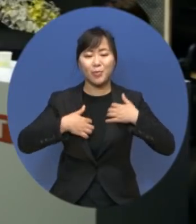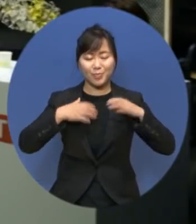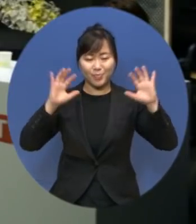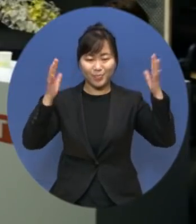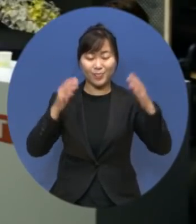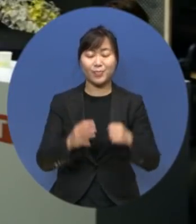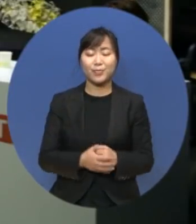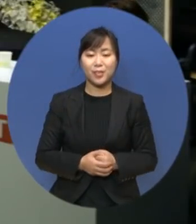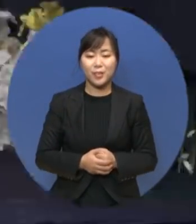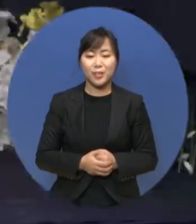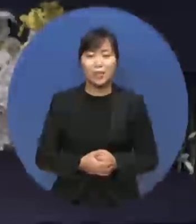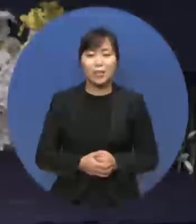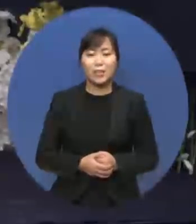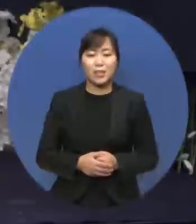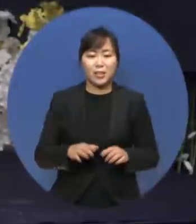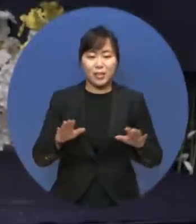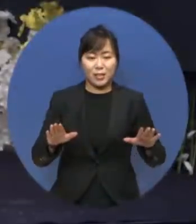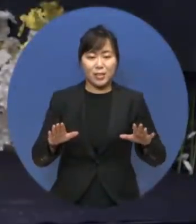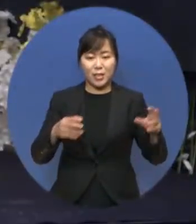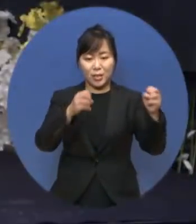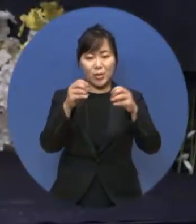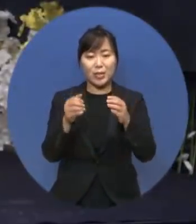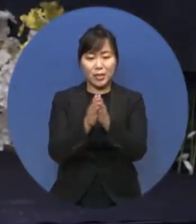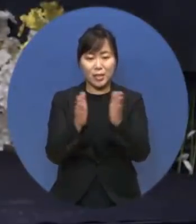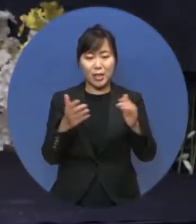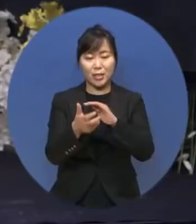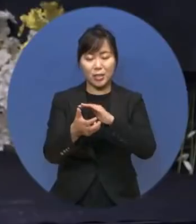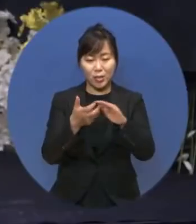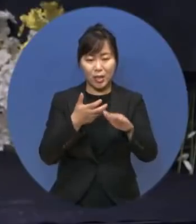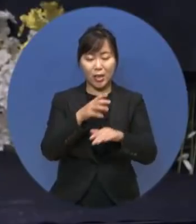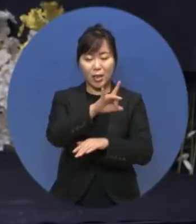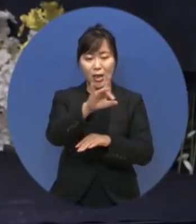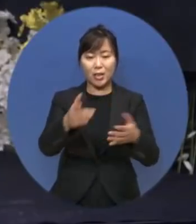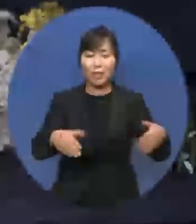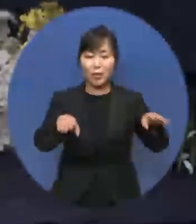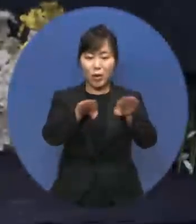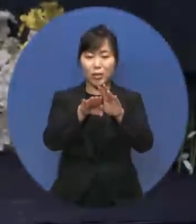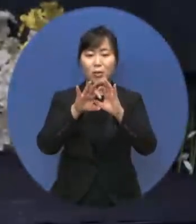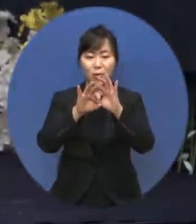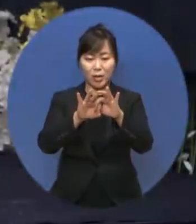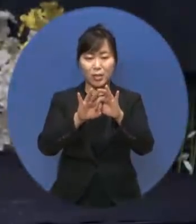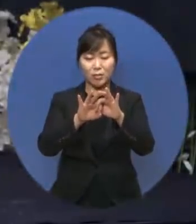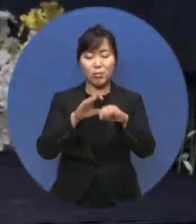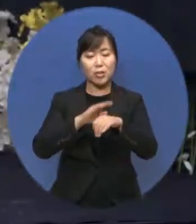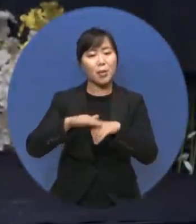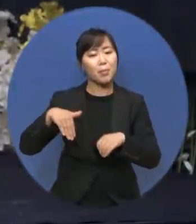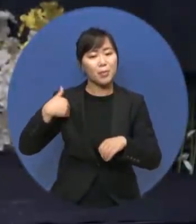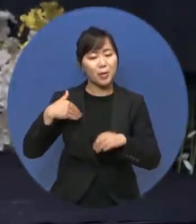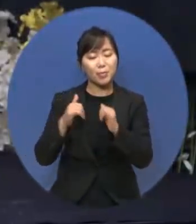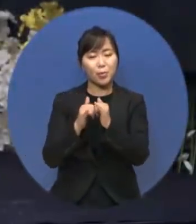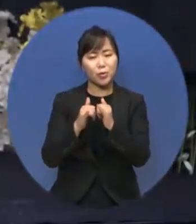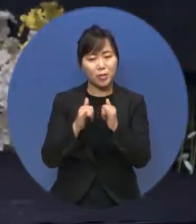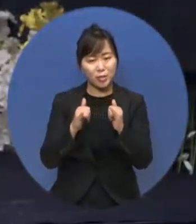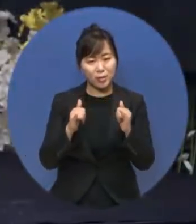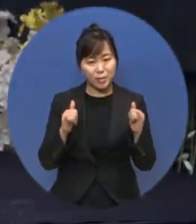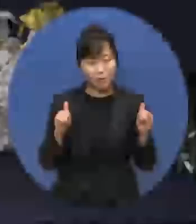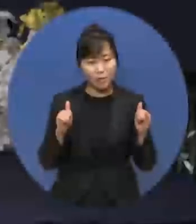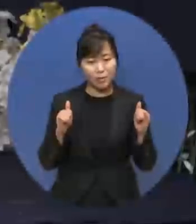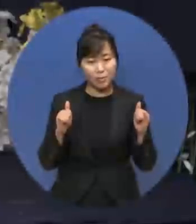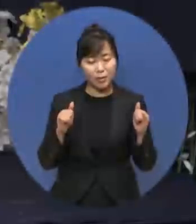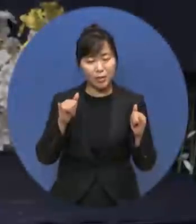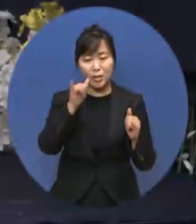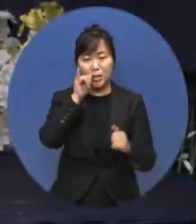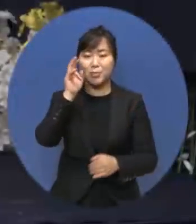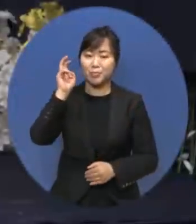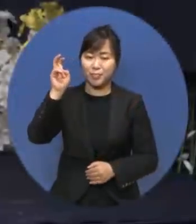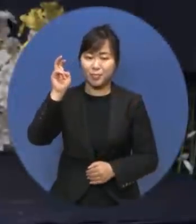환영하고요. 본격적인 토크를 진행하기에 앞서서 각 기관들에 대해서 혹시 잘 모르시는